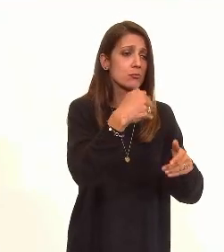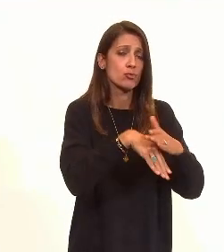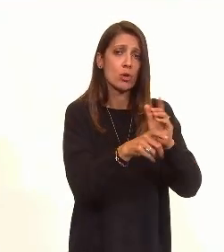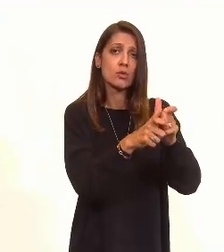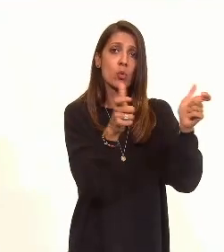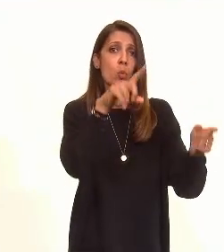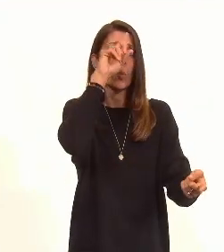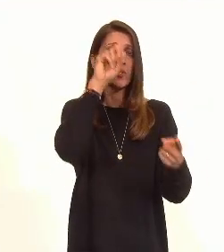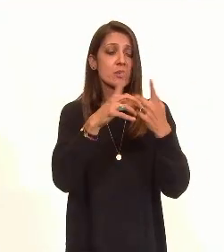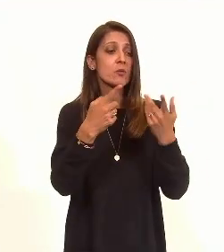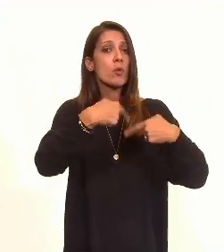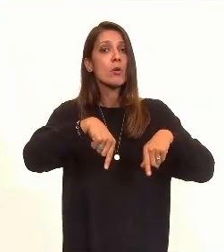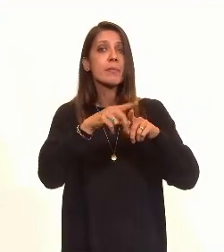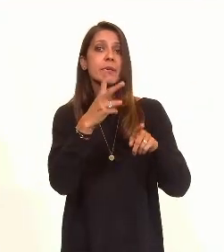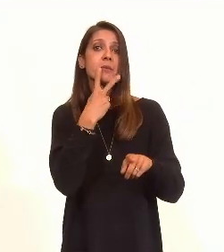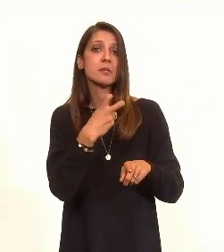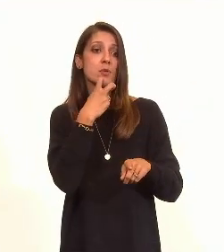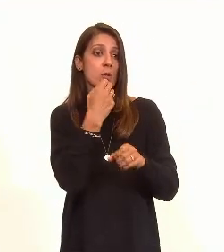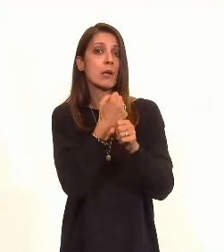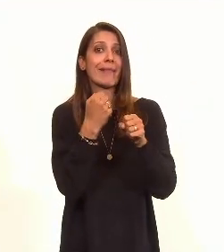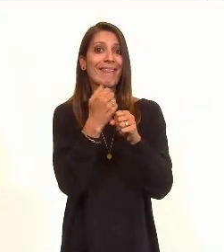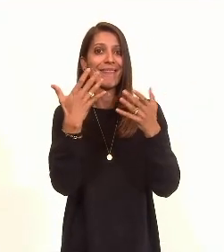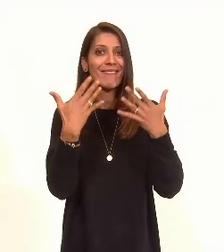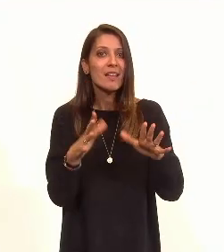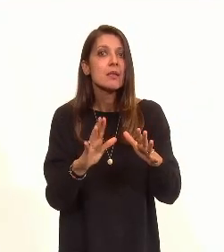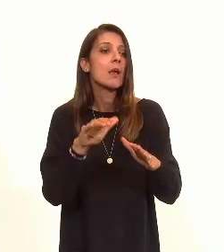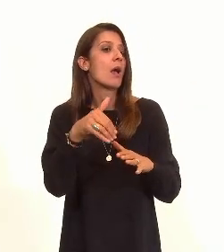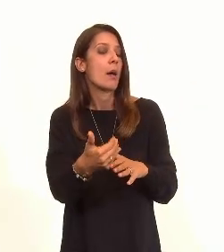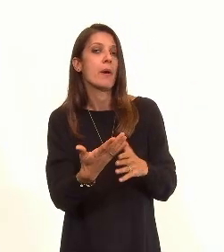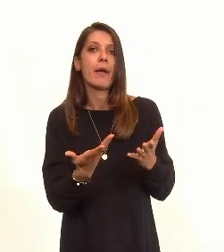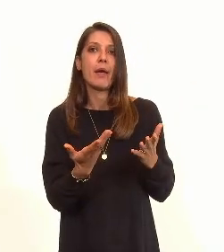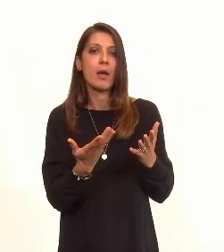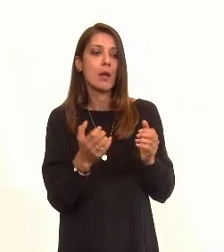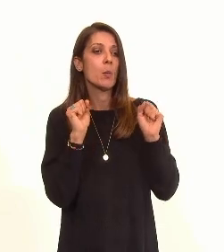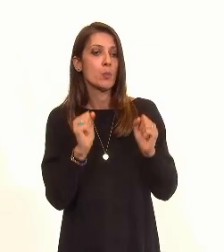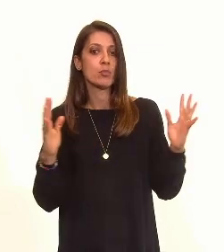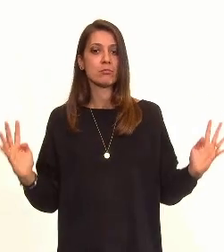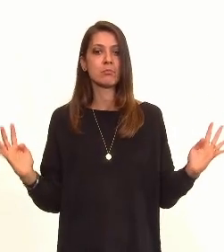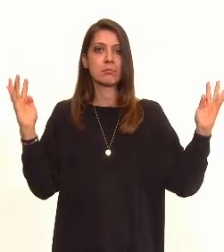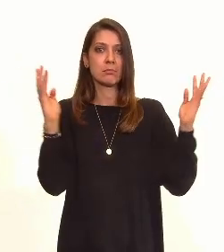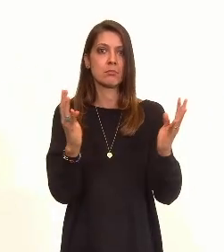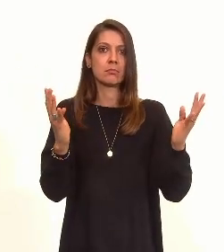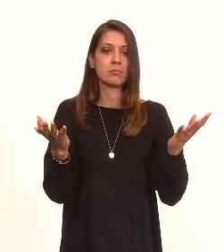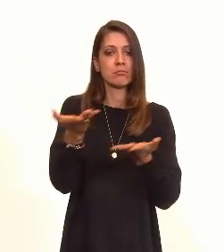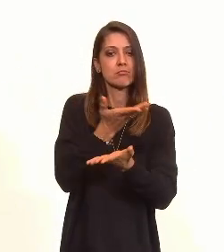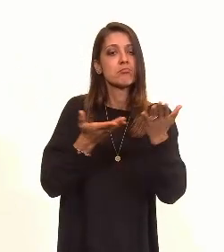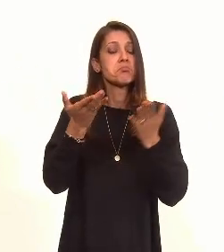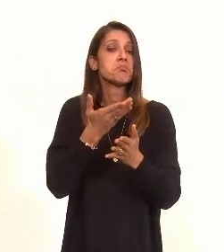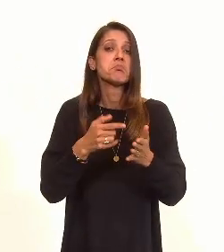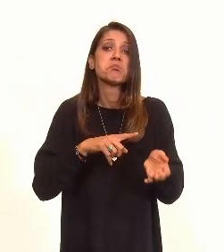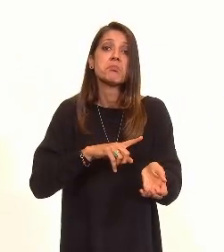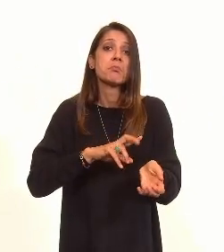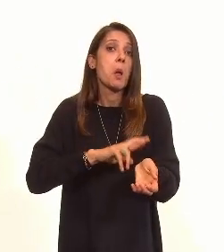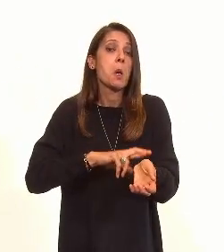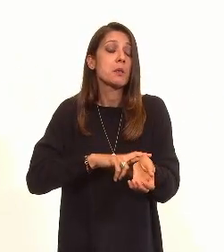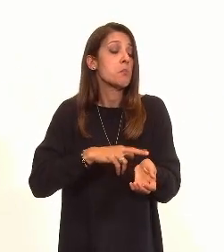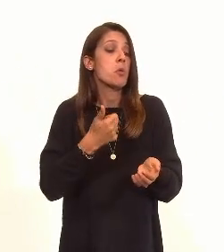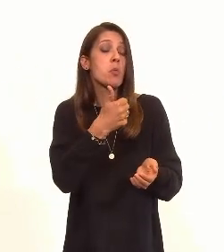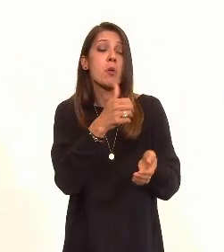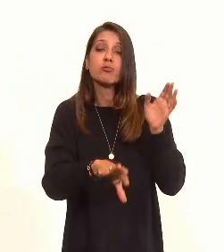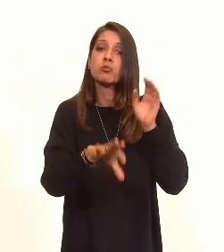c'est que ces comités citoyens, une fois constitués, on va leur permettre de se rencontrer à une fréquence qu'ils vont choisir